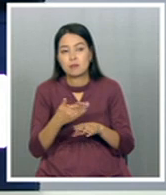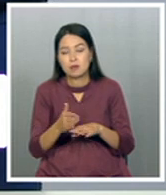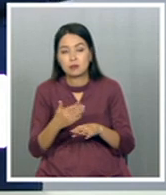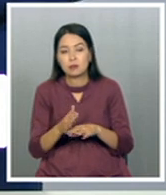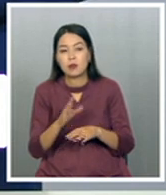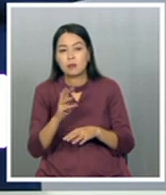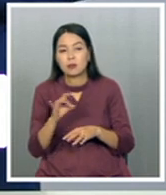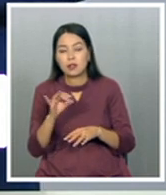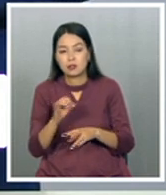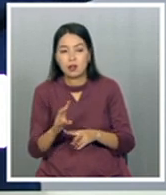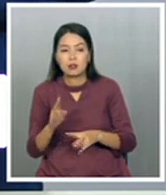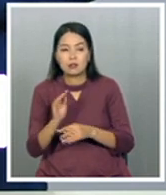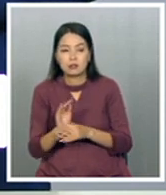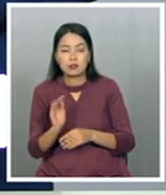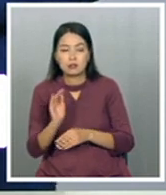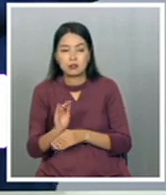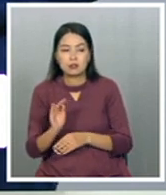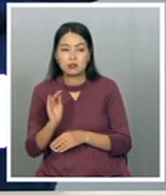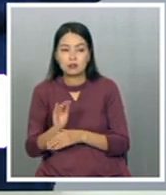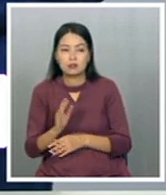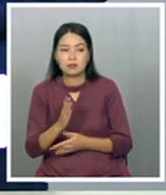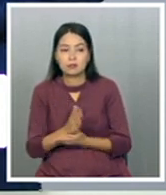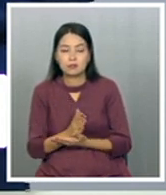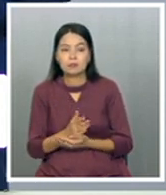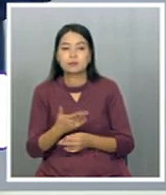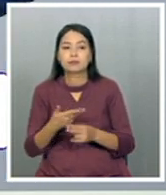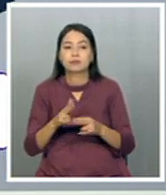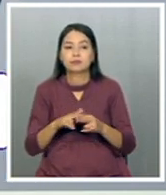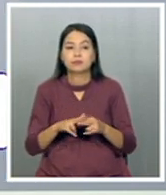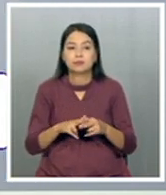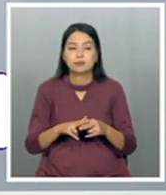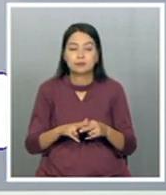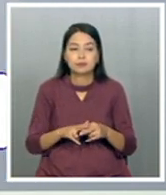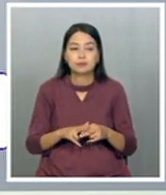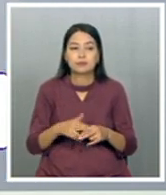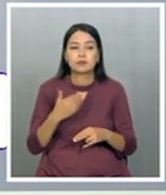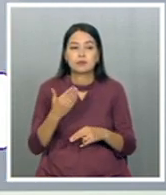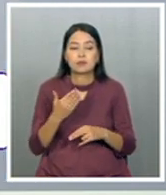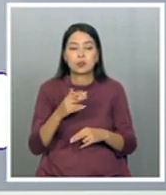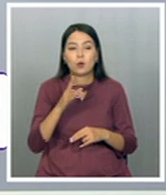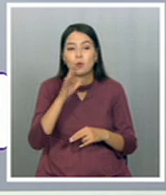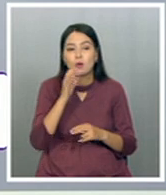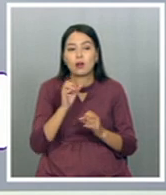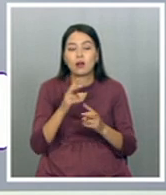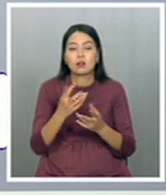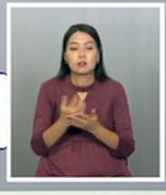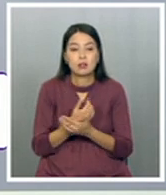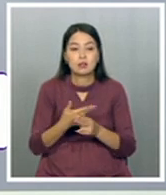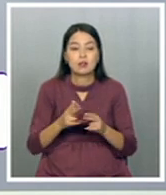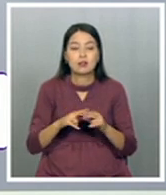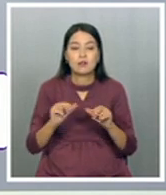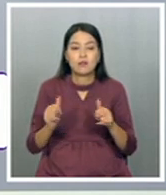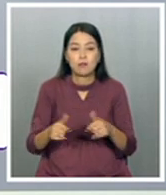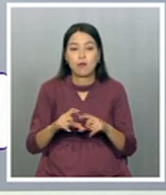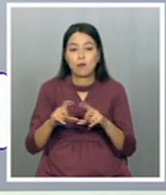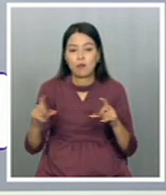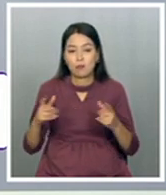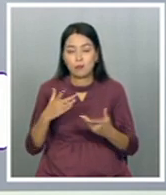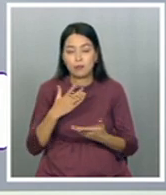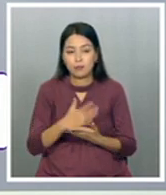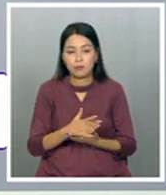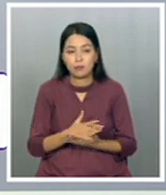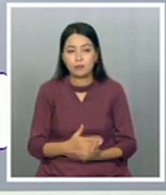Яғни меридиандардың ретімен. Бұл жерде бізде белдеулік уақытты қалай табу формуласы көрсетілген. Яғни TN бұл бізде белдеулік